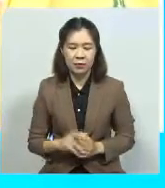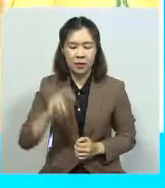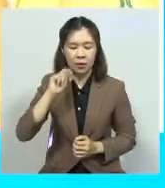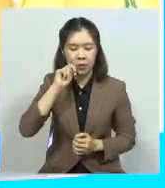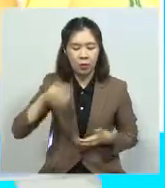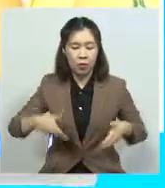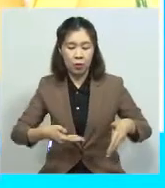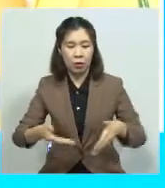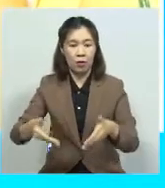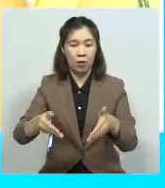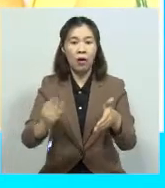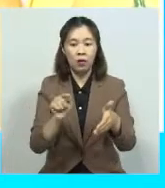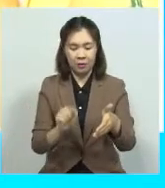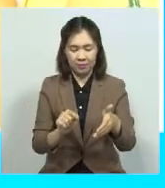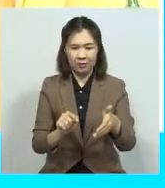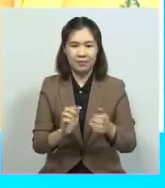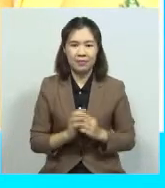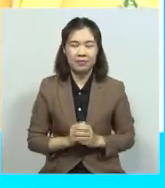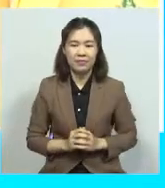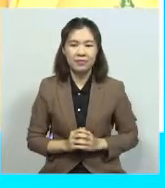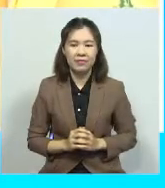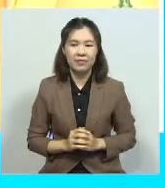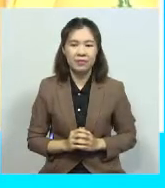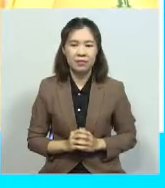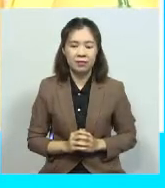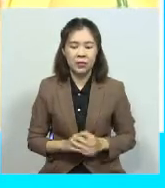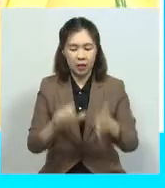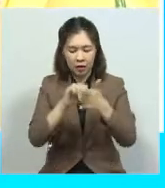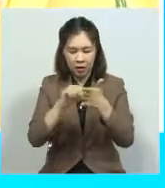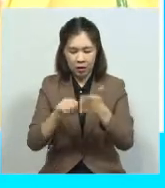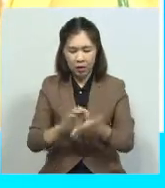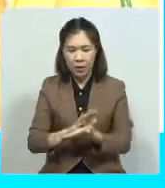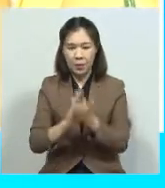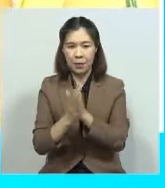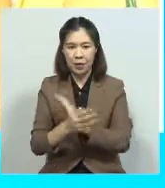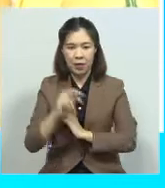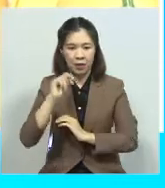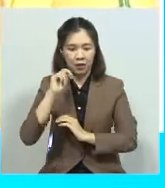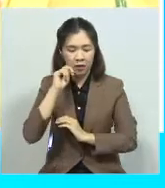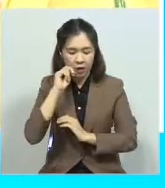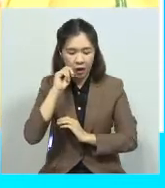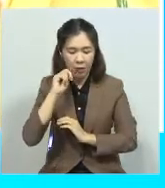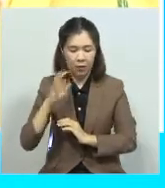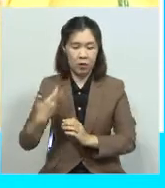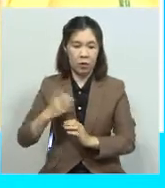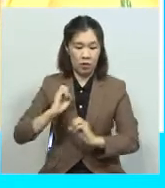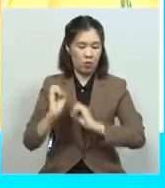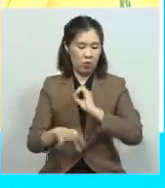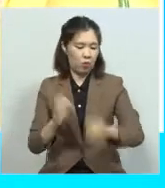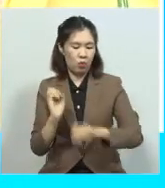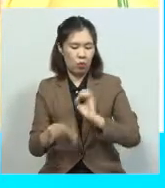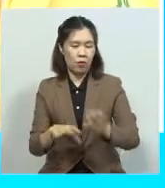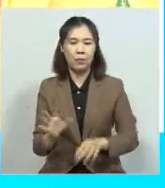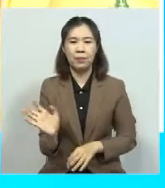เรื่องของหลอดเนี่ยคลองเลพธิดารามเนี่ยนะครับถ้าเราปรับปรุงตรงนี้ไม่ให้มีการทิ้งขยะการทิ้งฉลากขยะนี่เกิดจากประชา